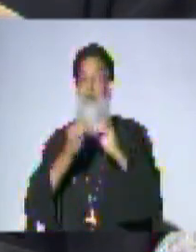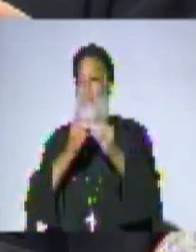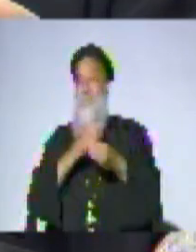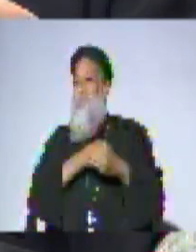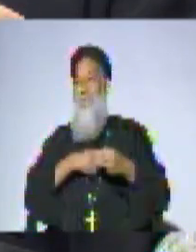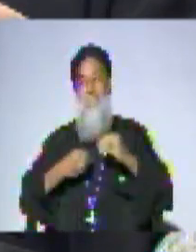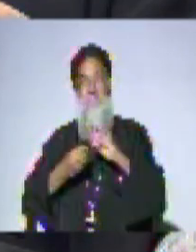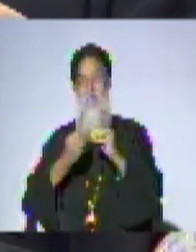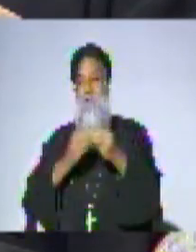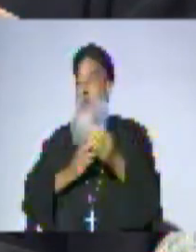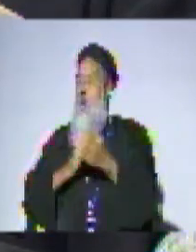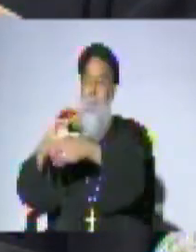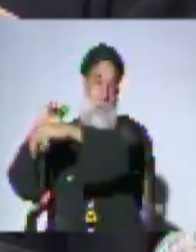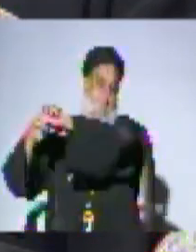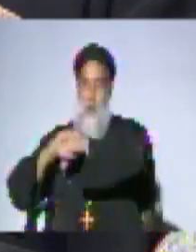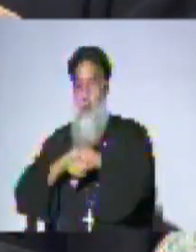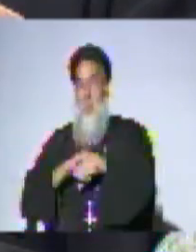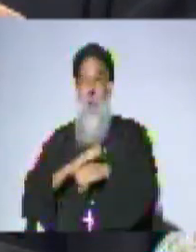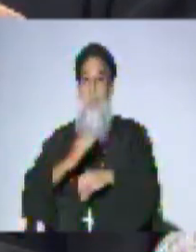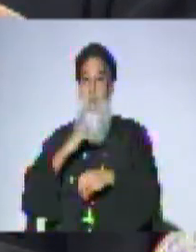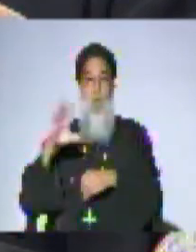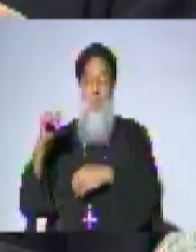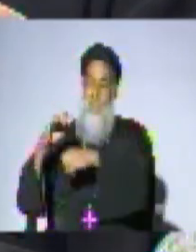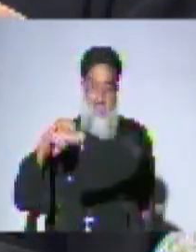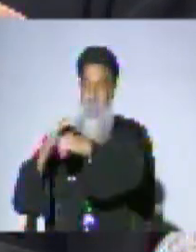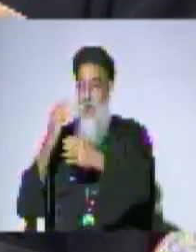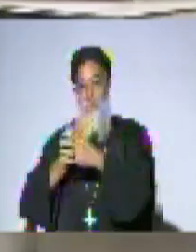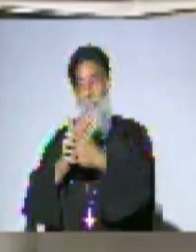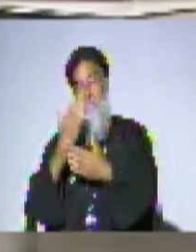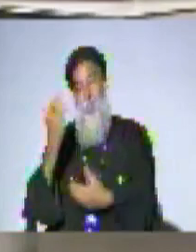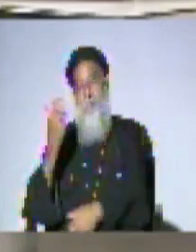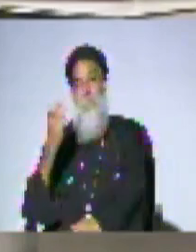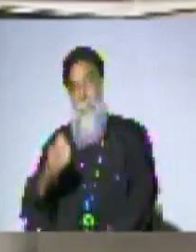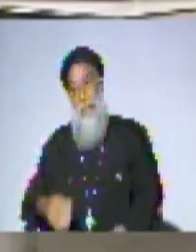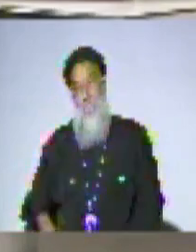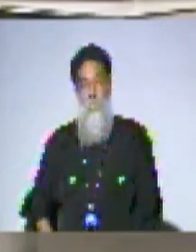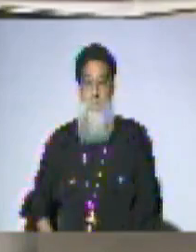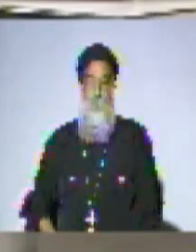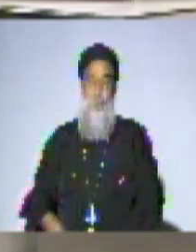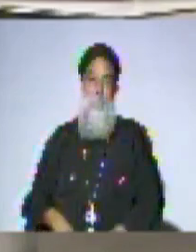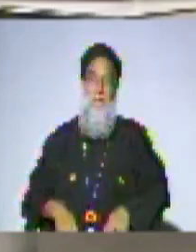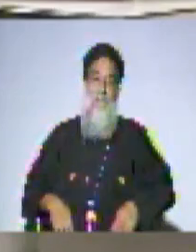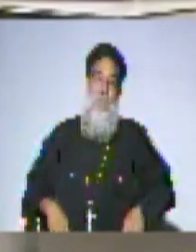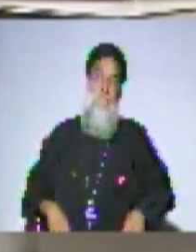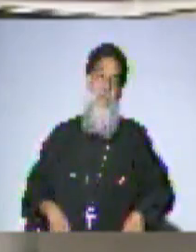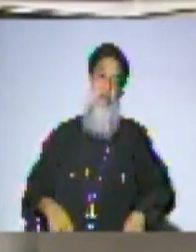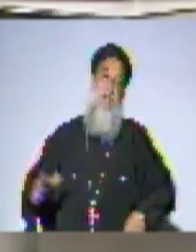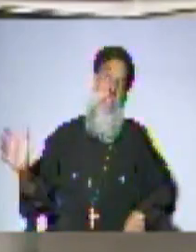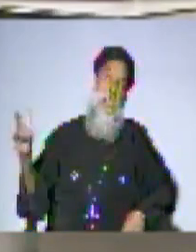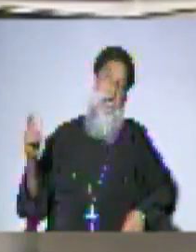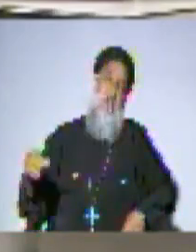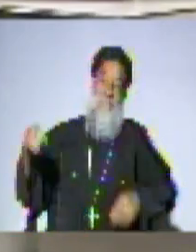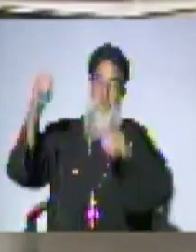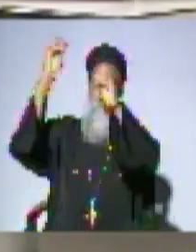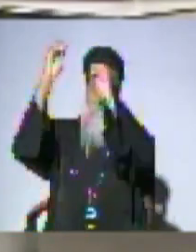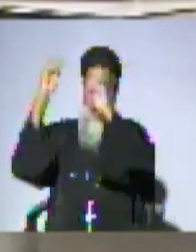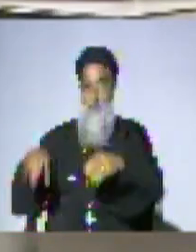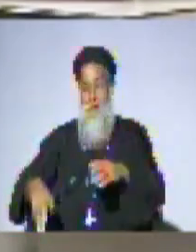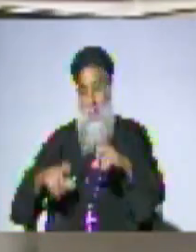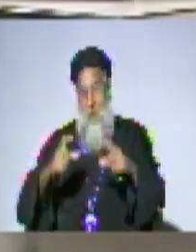يوسف الصديق ما راحش يجيب اخواته وابوه؟ هو برضه هم اخواته رموه في